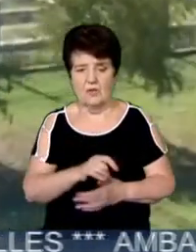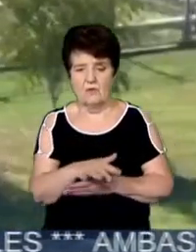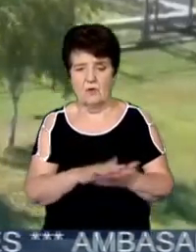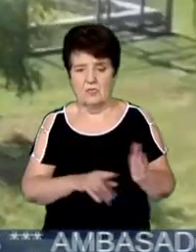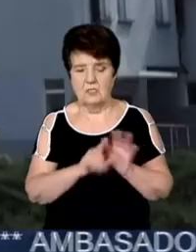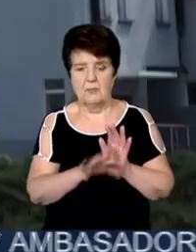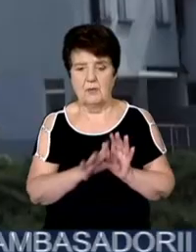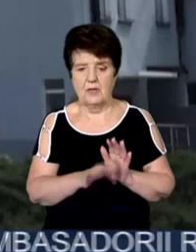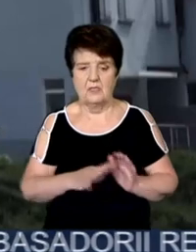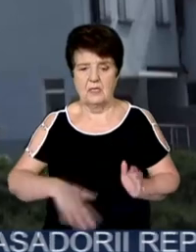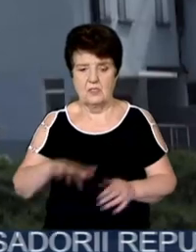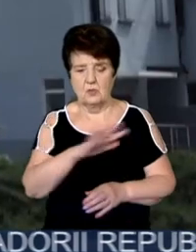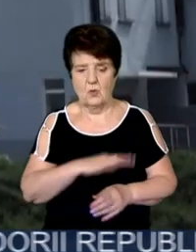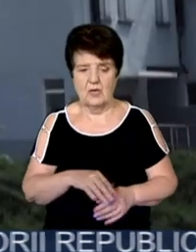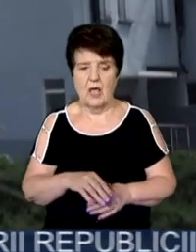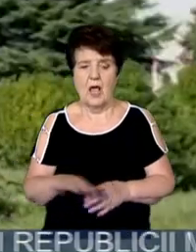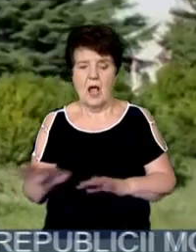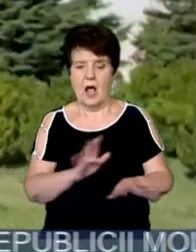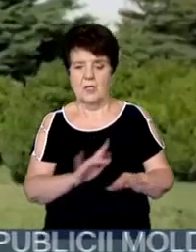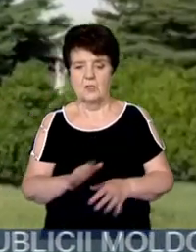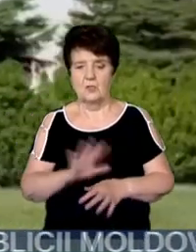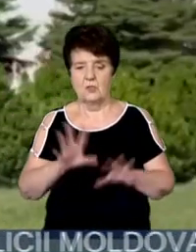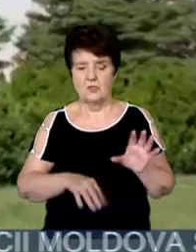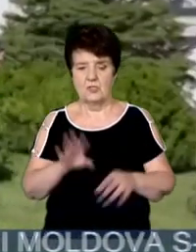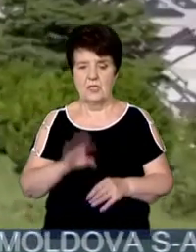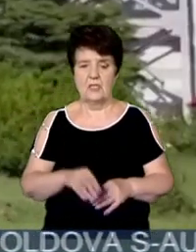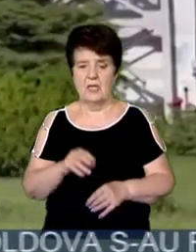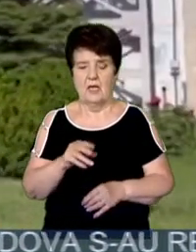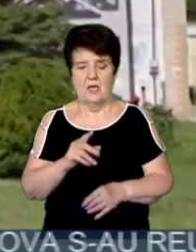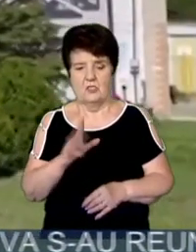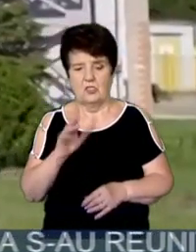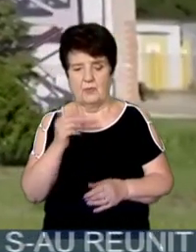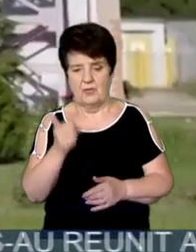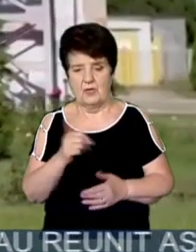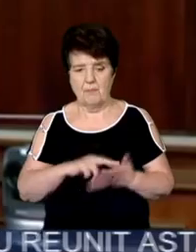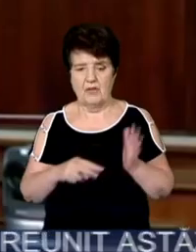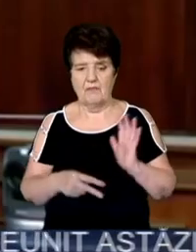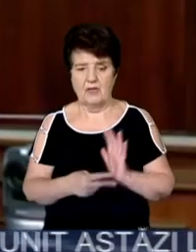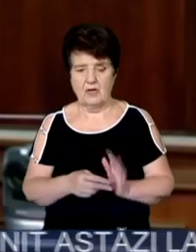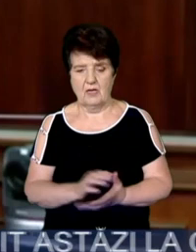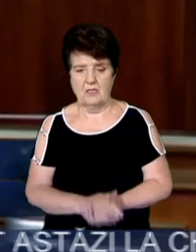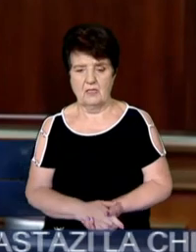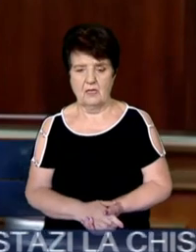continua bombardamentele în zona acțiunii pe care le consideră premeditate și bine planificate.